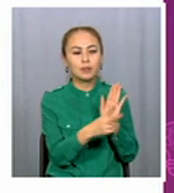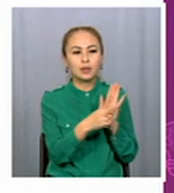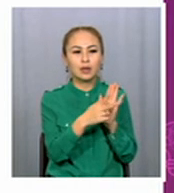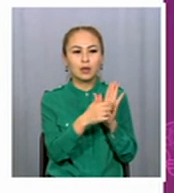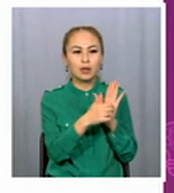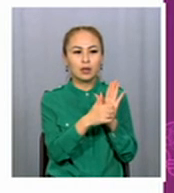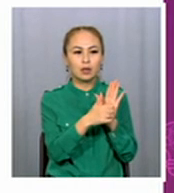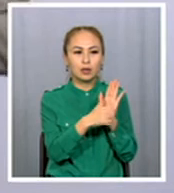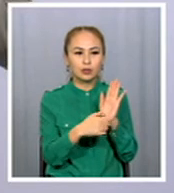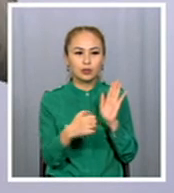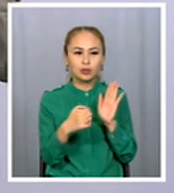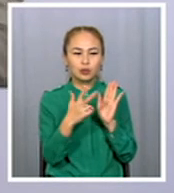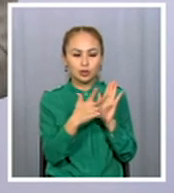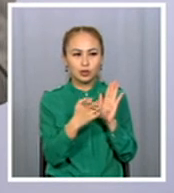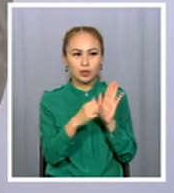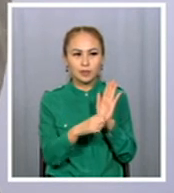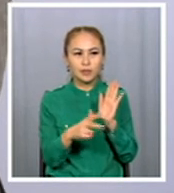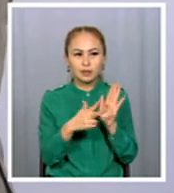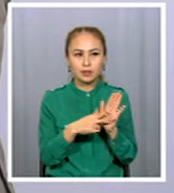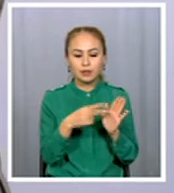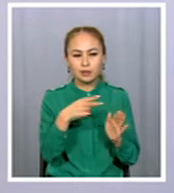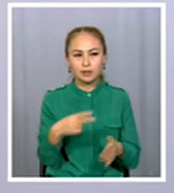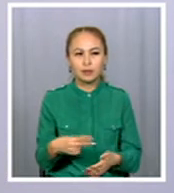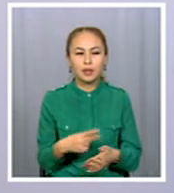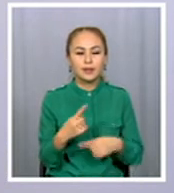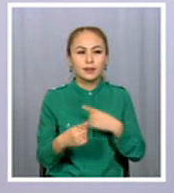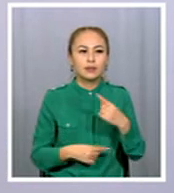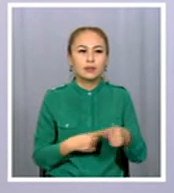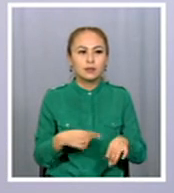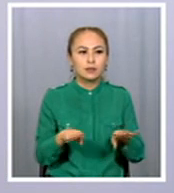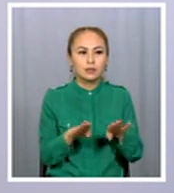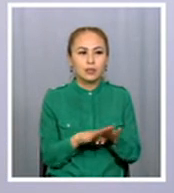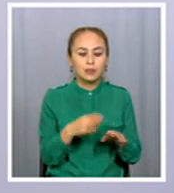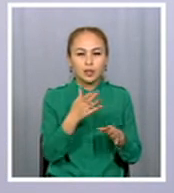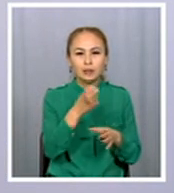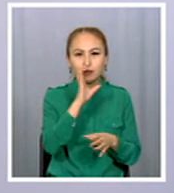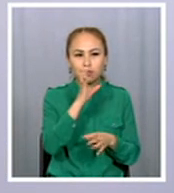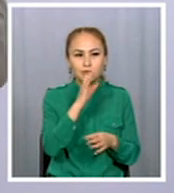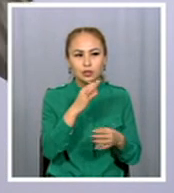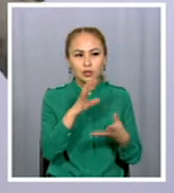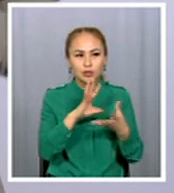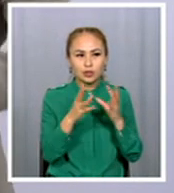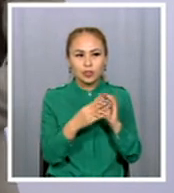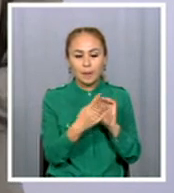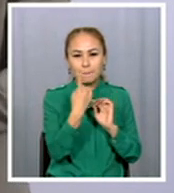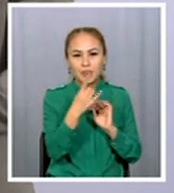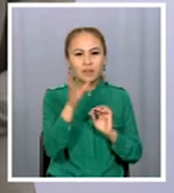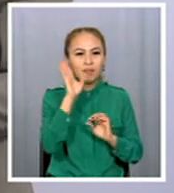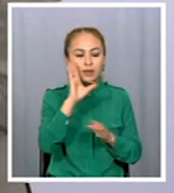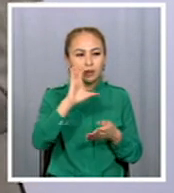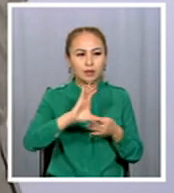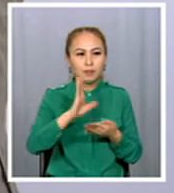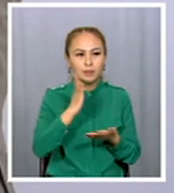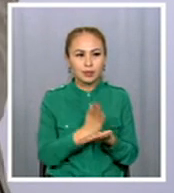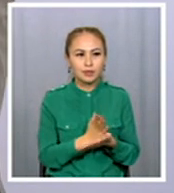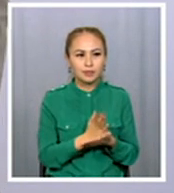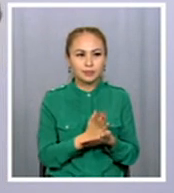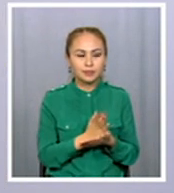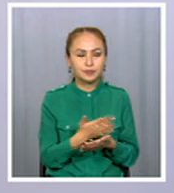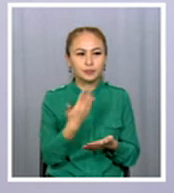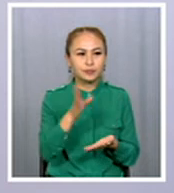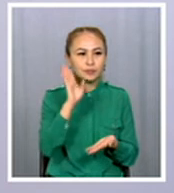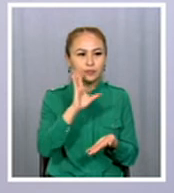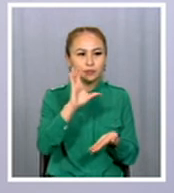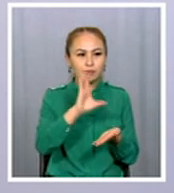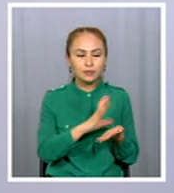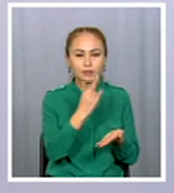2368-ге тең екен. Келесі есеп, балалар, бізде мына әдістің ішінде бір сусын бар деп ойлайық. Сол